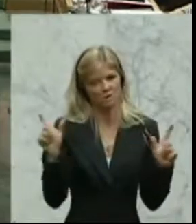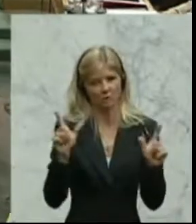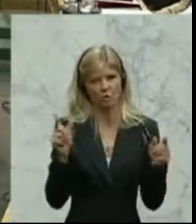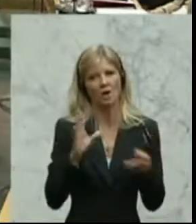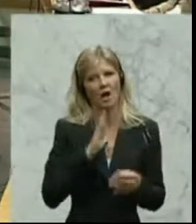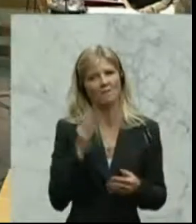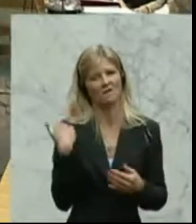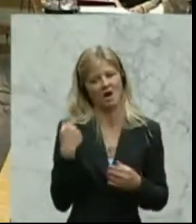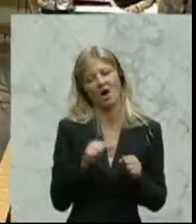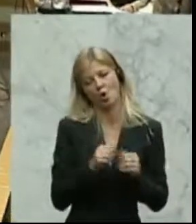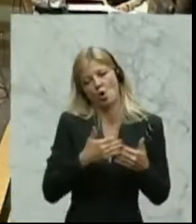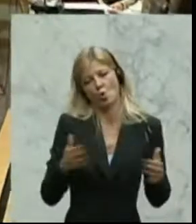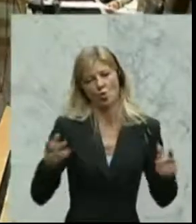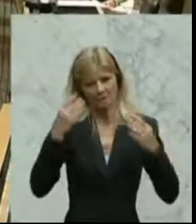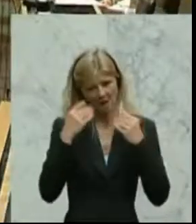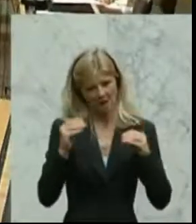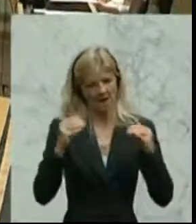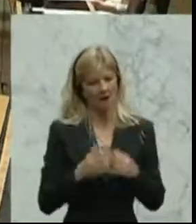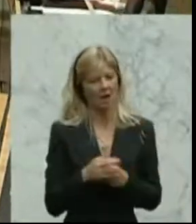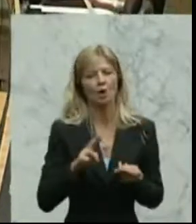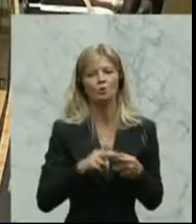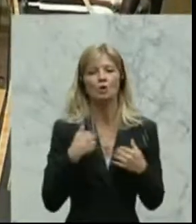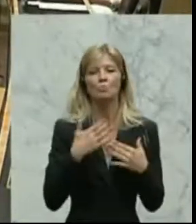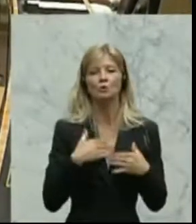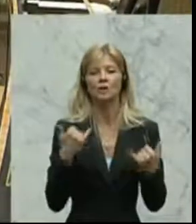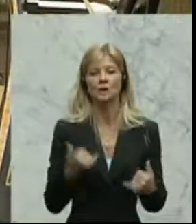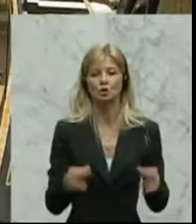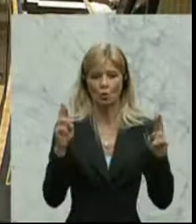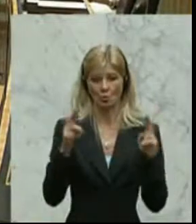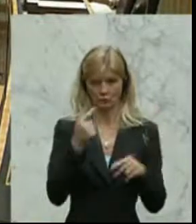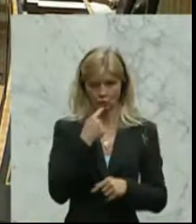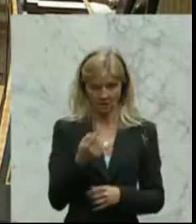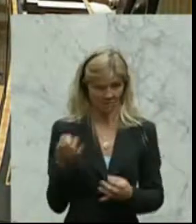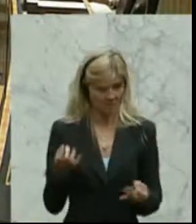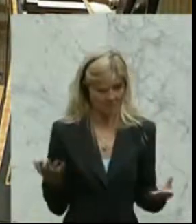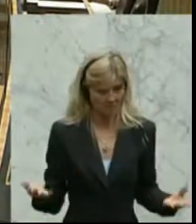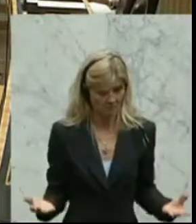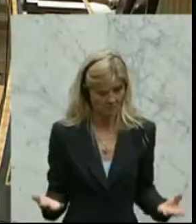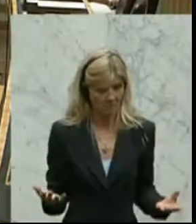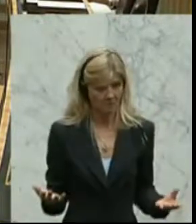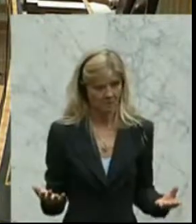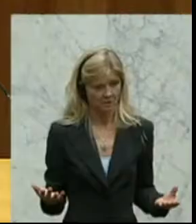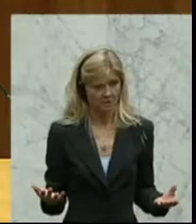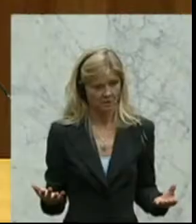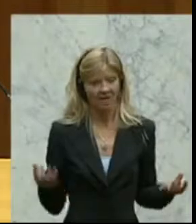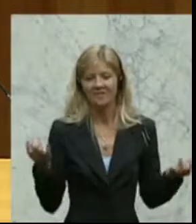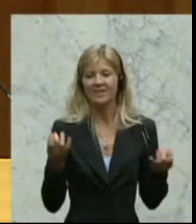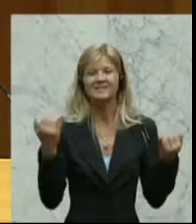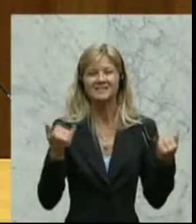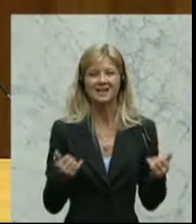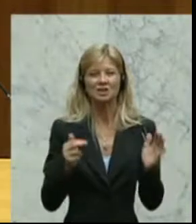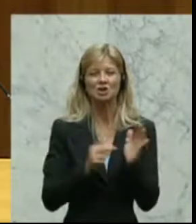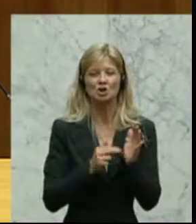hier die Hoffnung zum Ausdruck bringen, dass ich Ihnen im Rahmen des hier noch zu beschließenden Rederechts